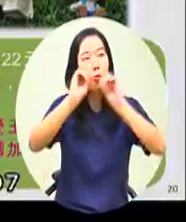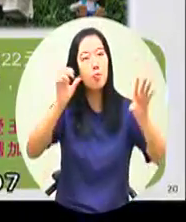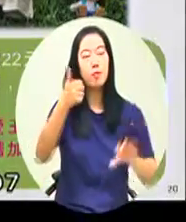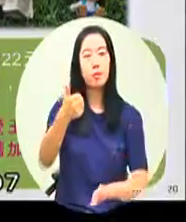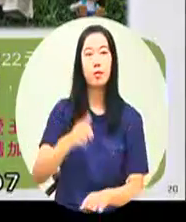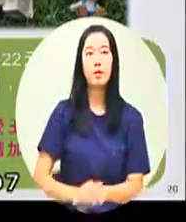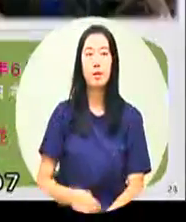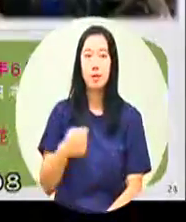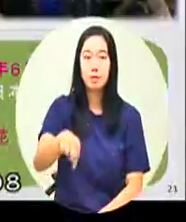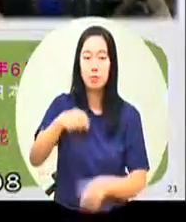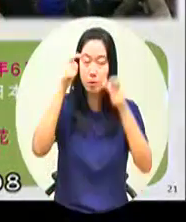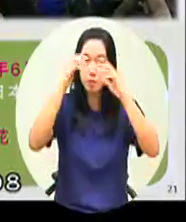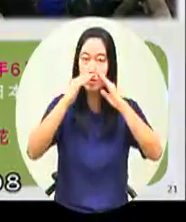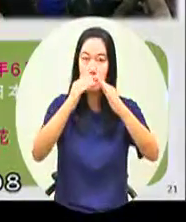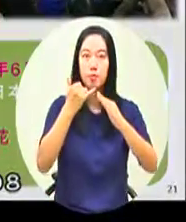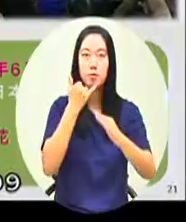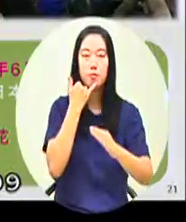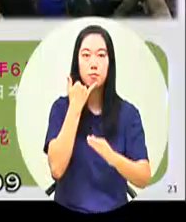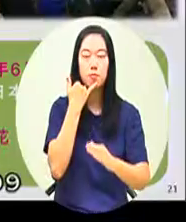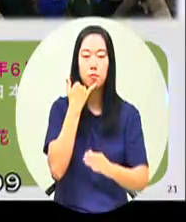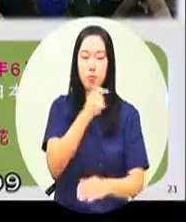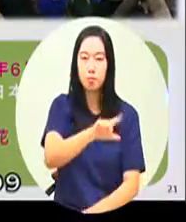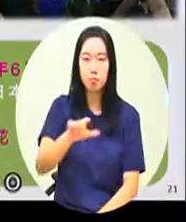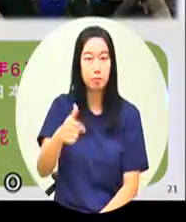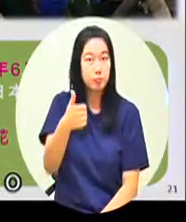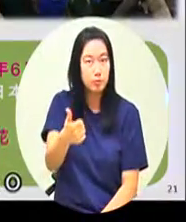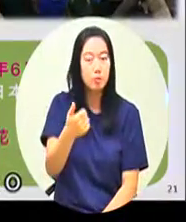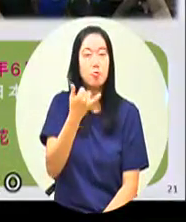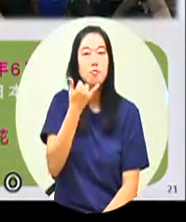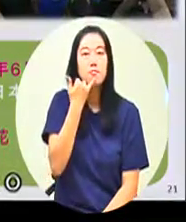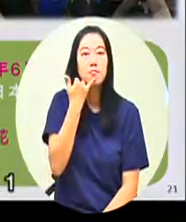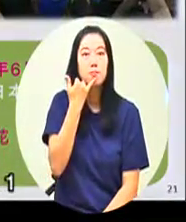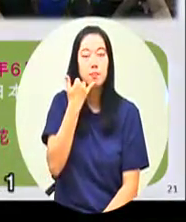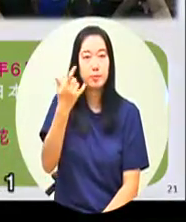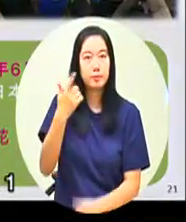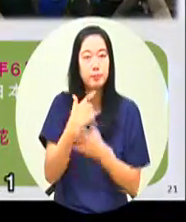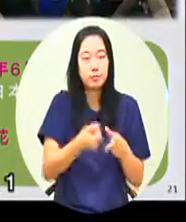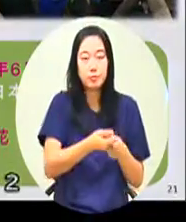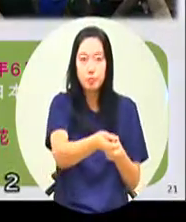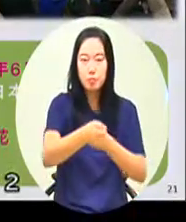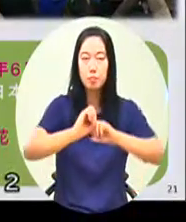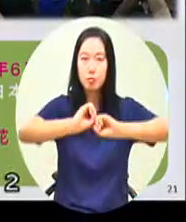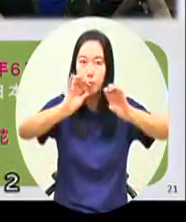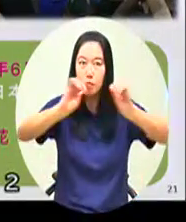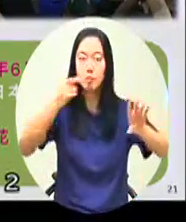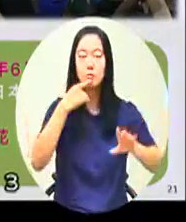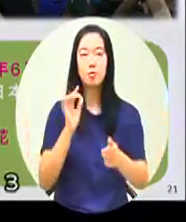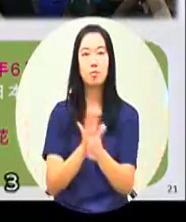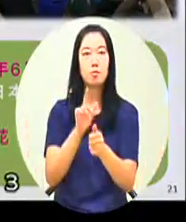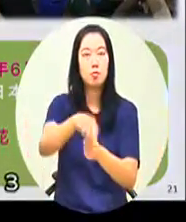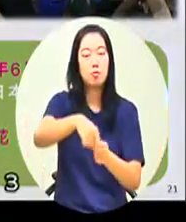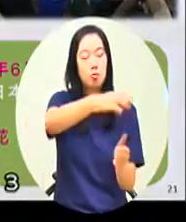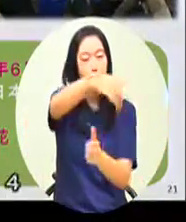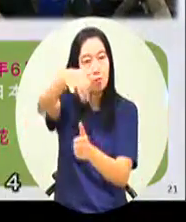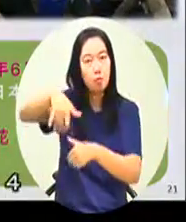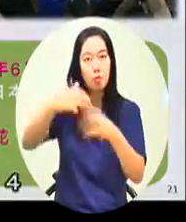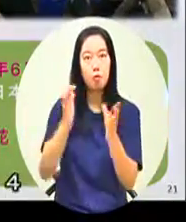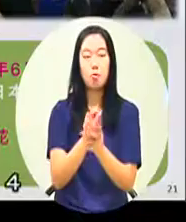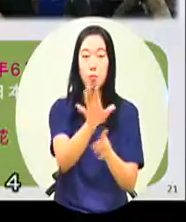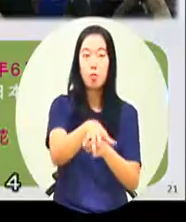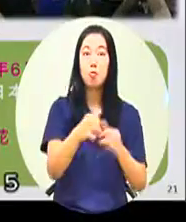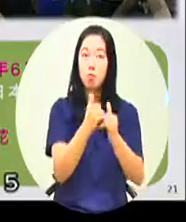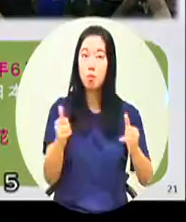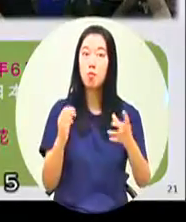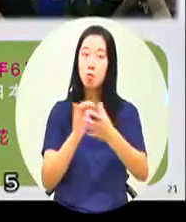的农产品能够站上国际舞台，我们呢以高人首选的品牌呢，那么积极呢号召我们的所有农民朋友